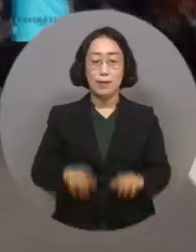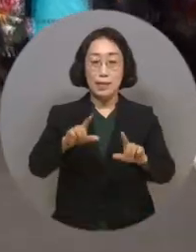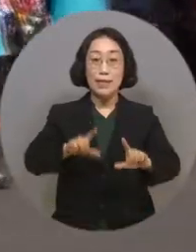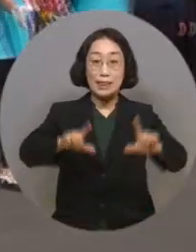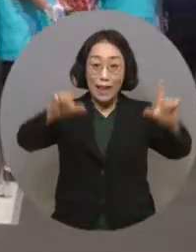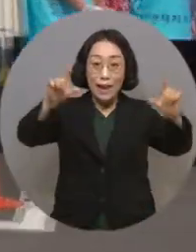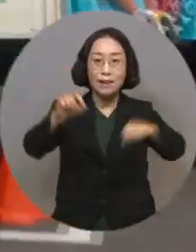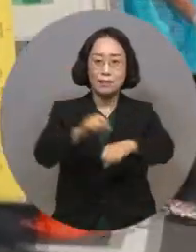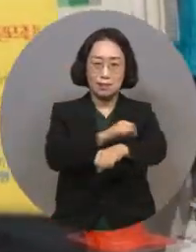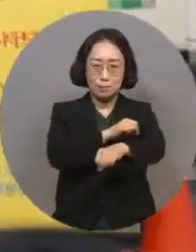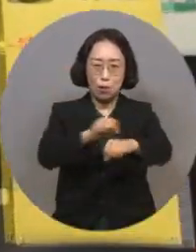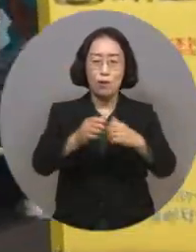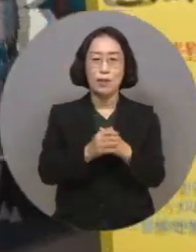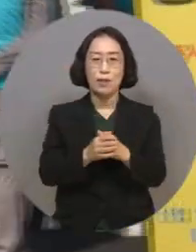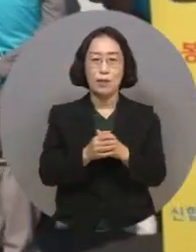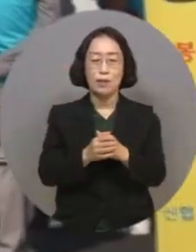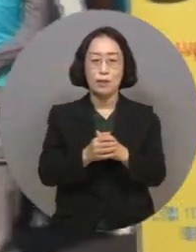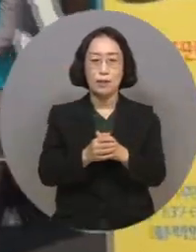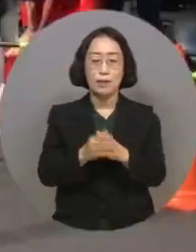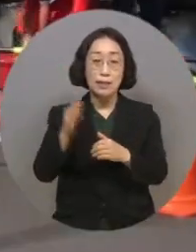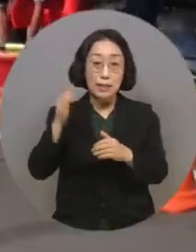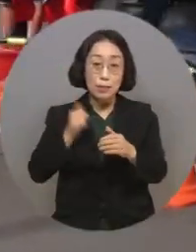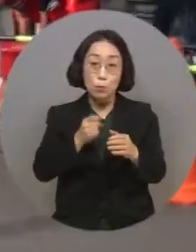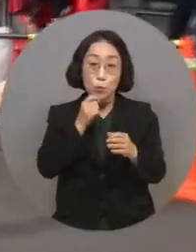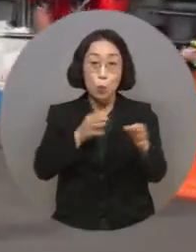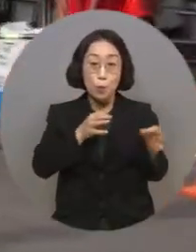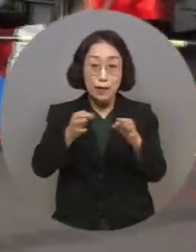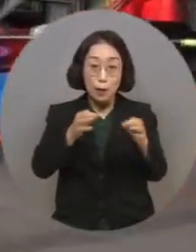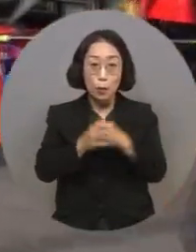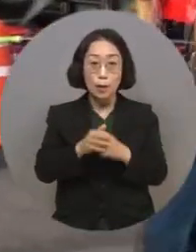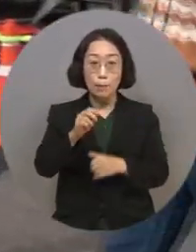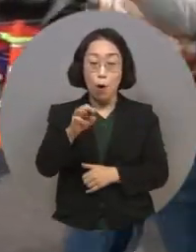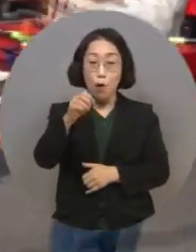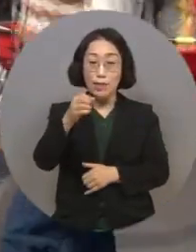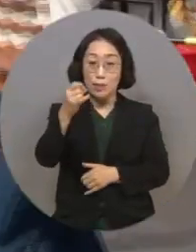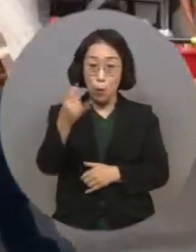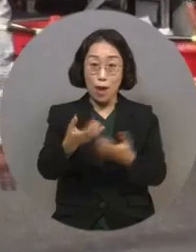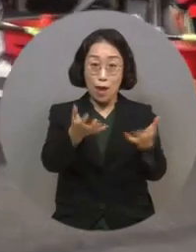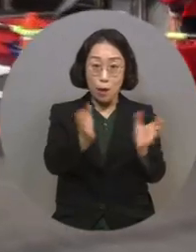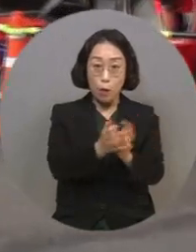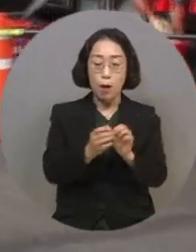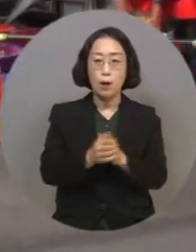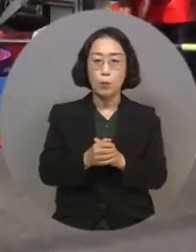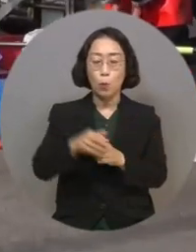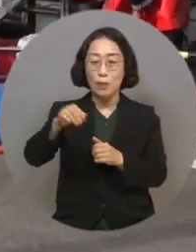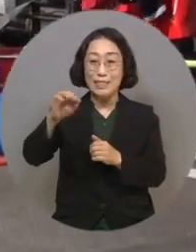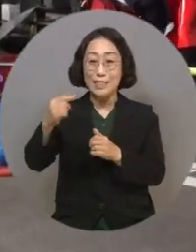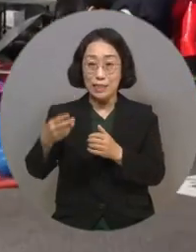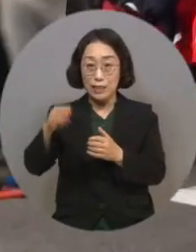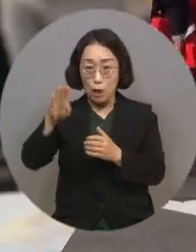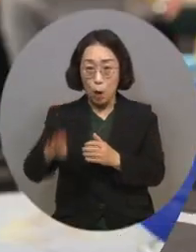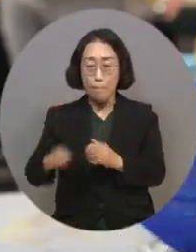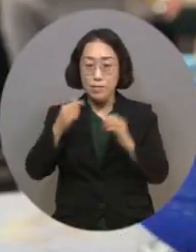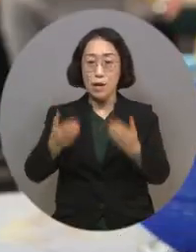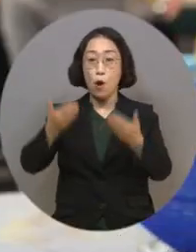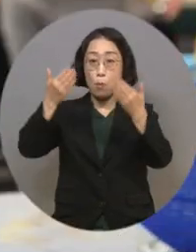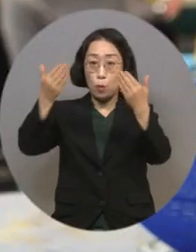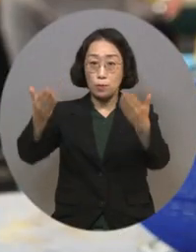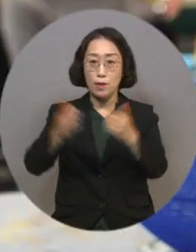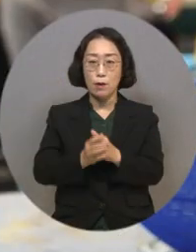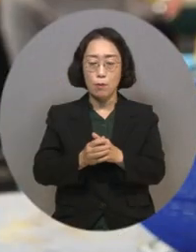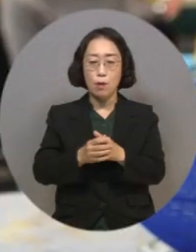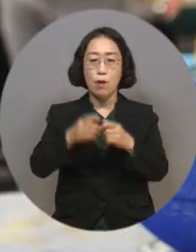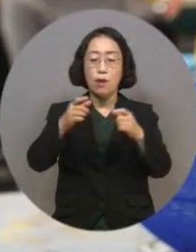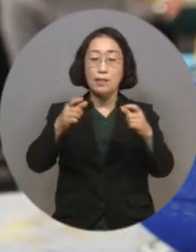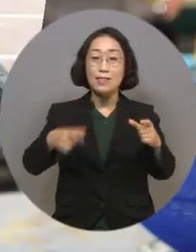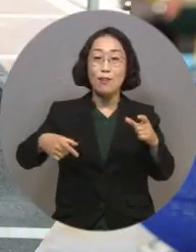행사에는 특별히 의정부 소상공인 모임인 명재회와 신우신협 투손모어 봉사회가 시민들을 위한